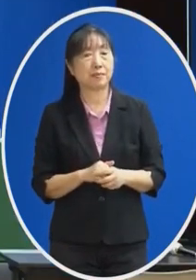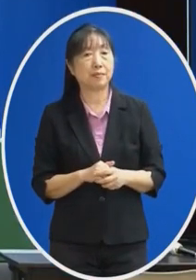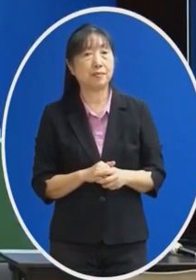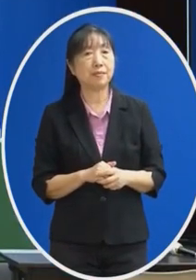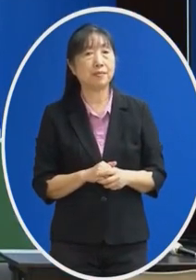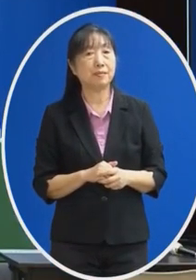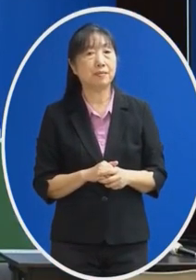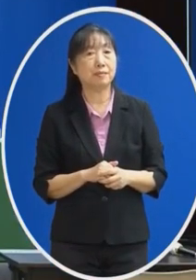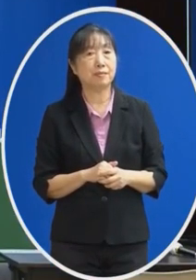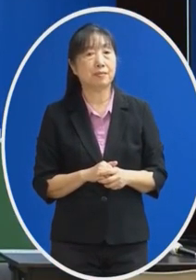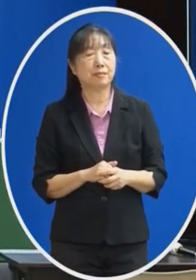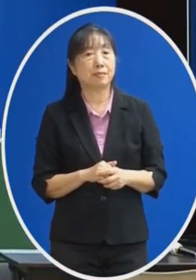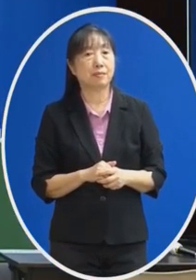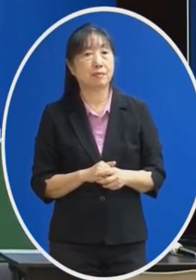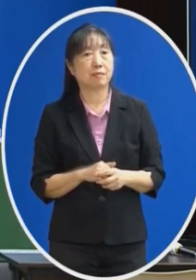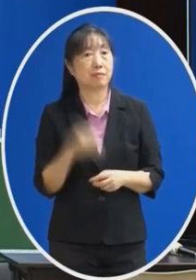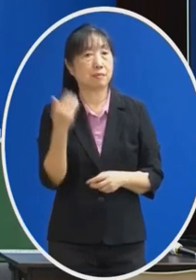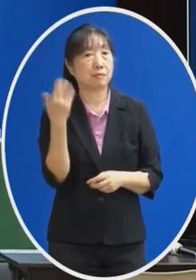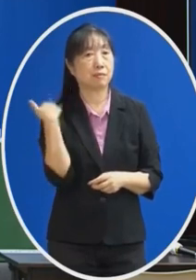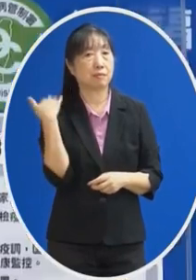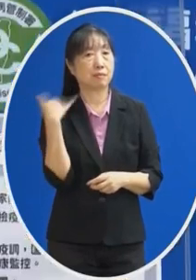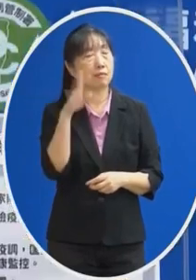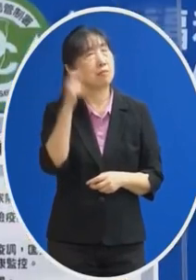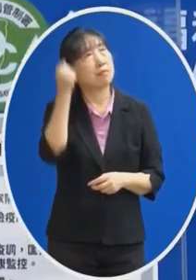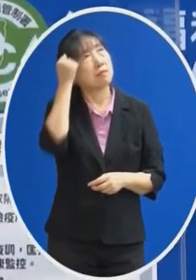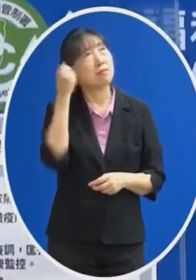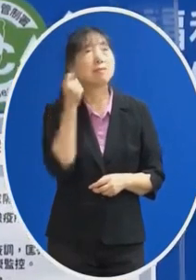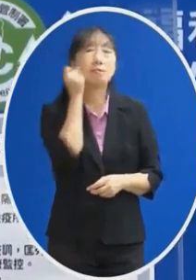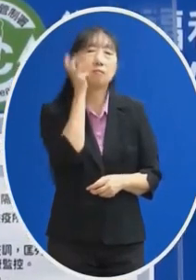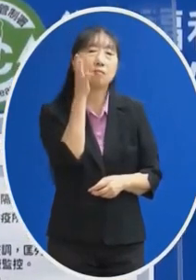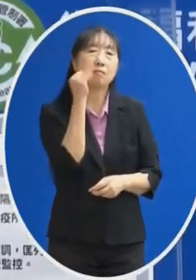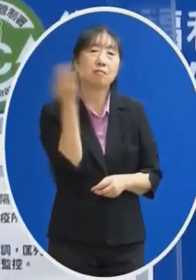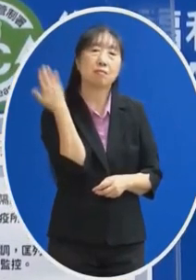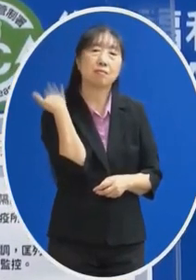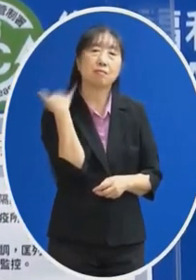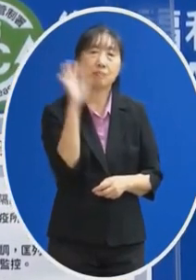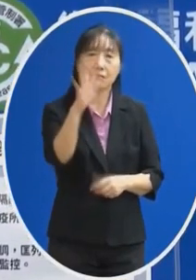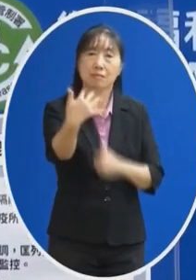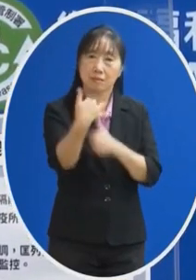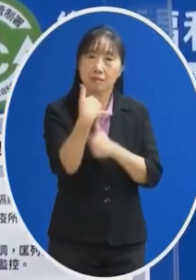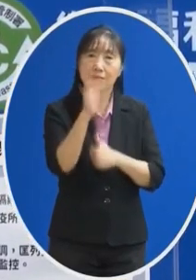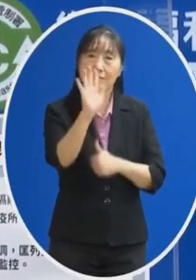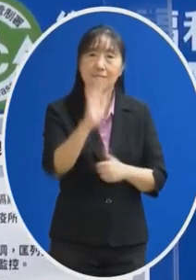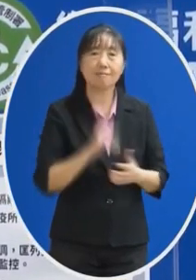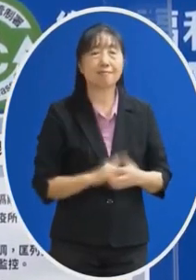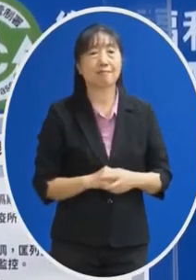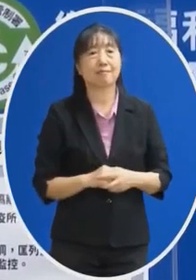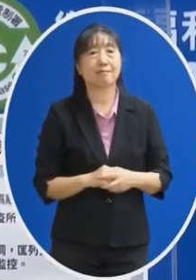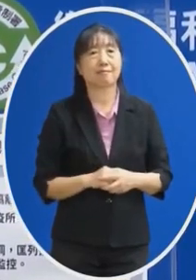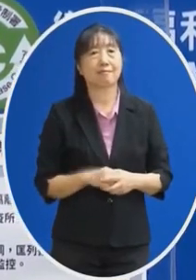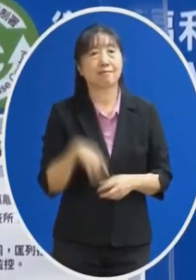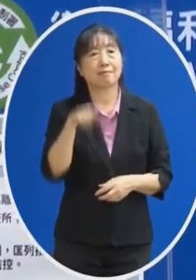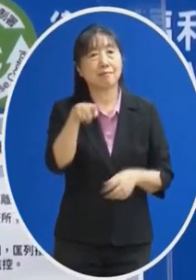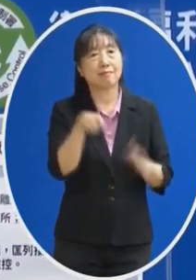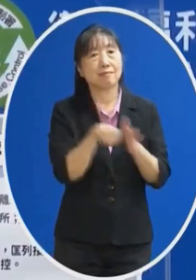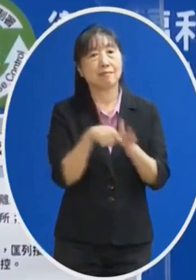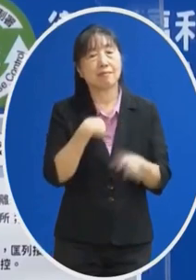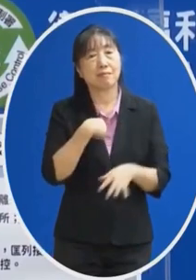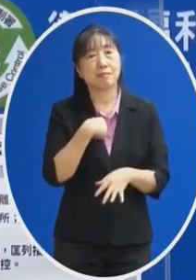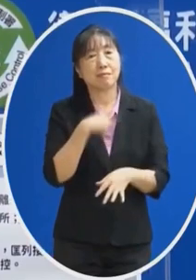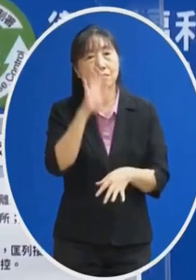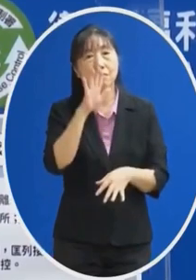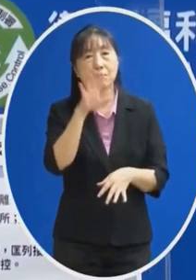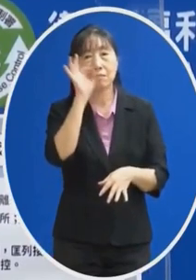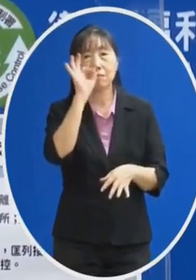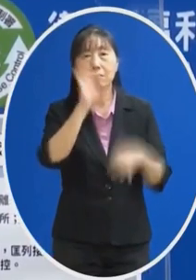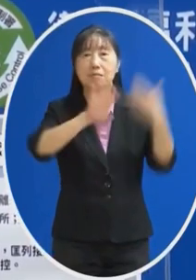那有关就是以前大概也我记得在几个月前大概都在问这个问题嘛，那个时候是看到国外的有一